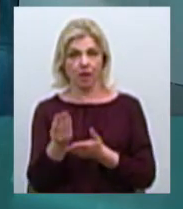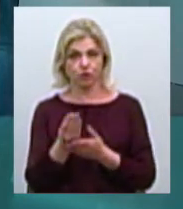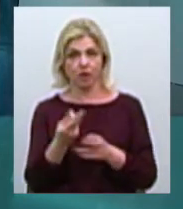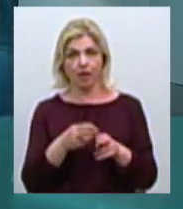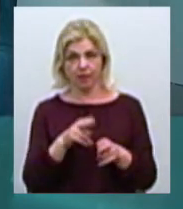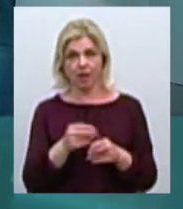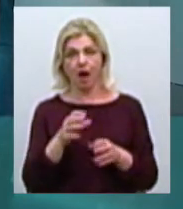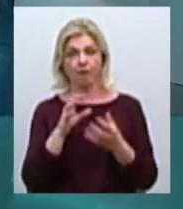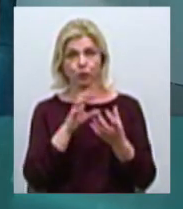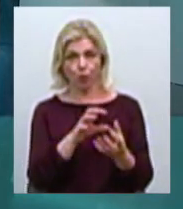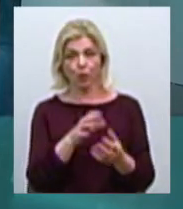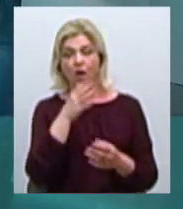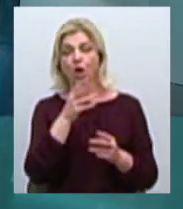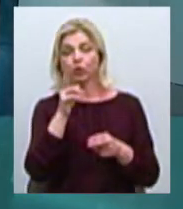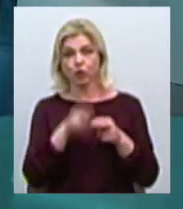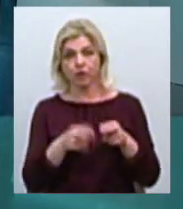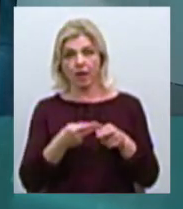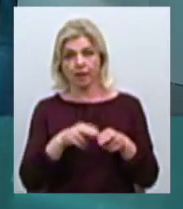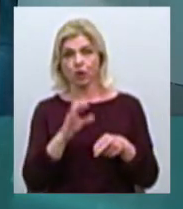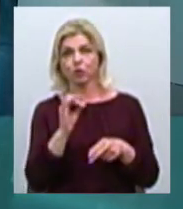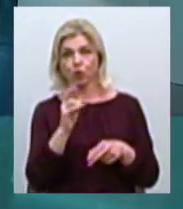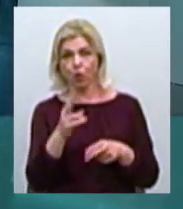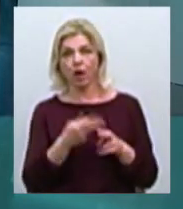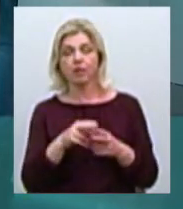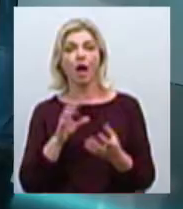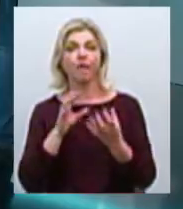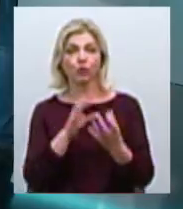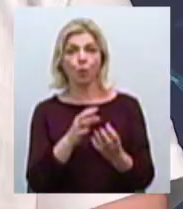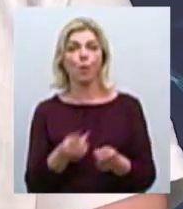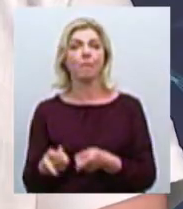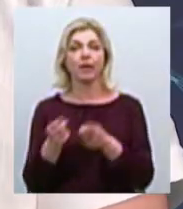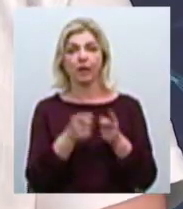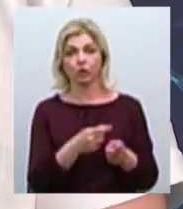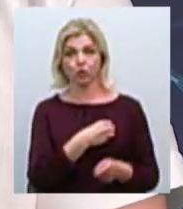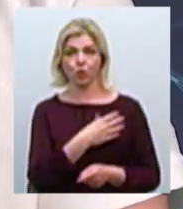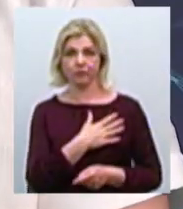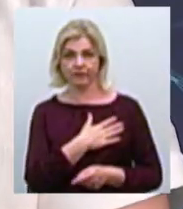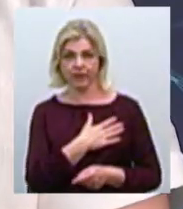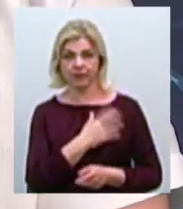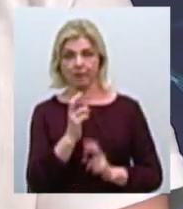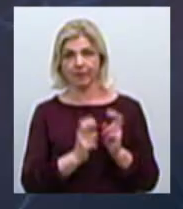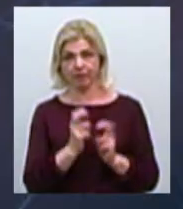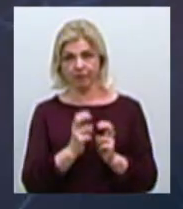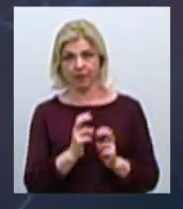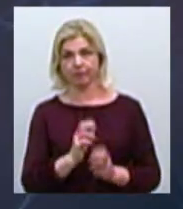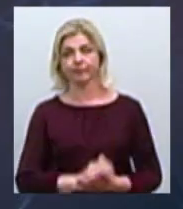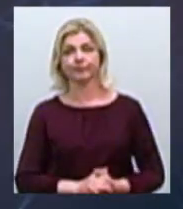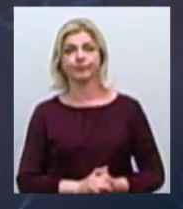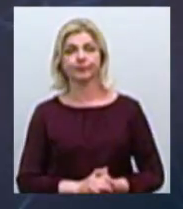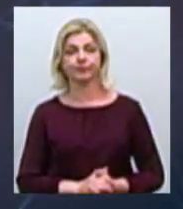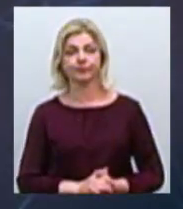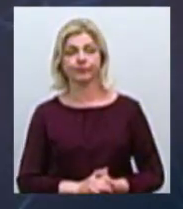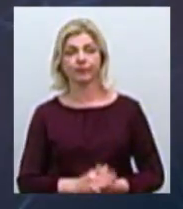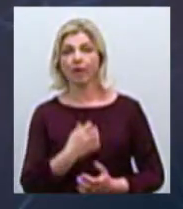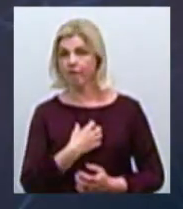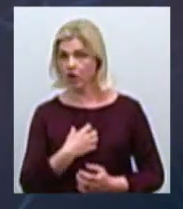автобуси. По истечению цього срока ці автобуси перейдуть в собственность предприятия «Николаївпастранс». Ось це важливий